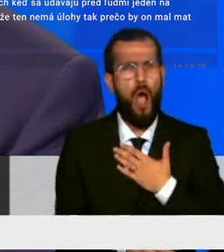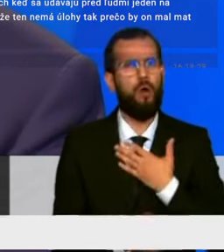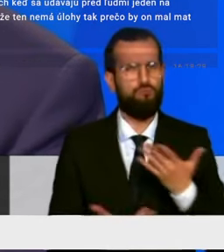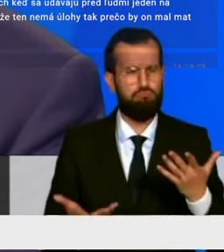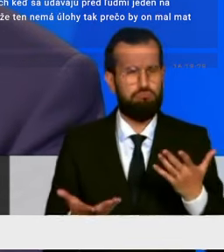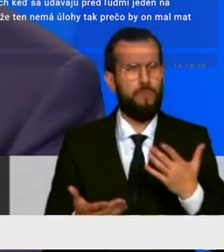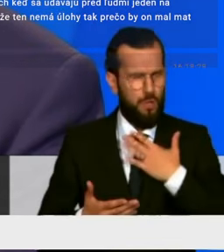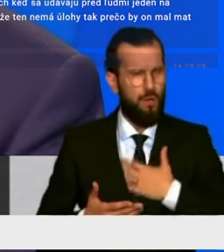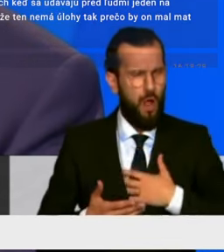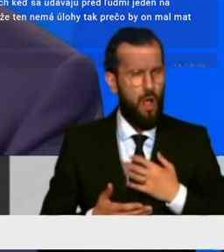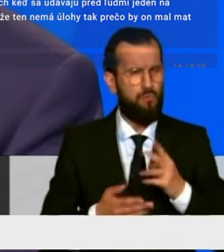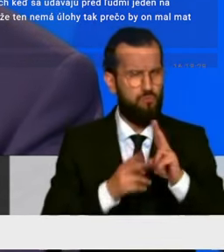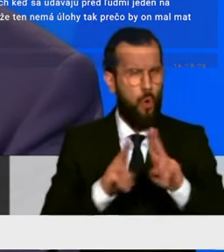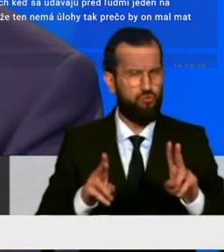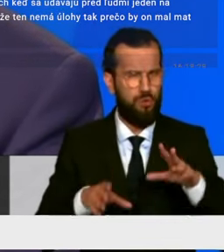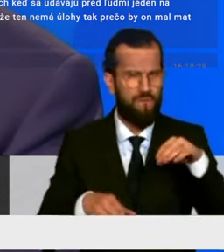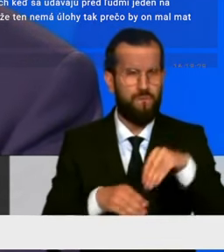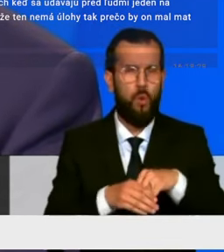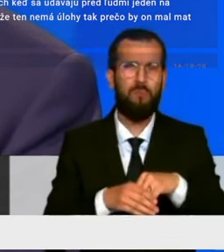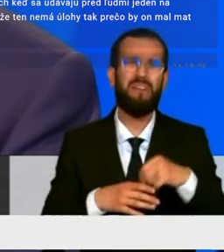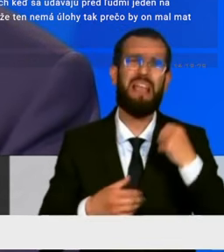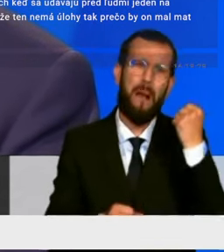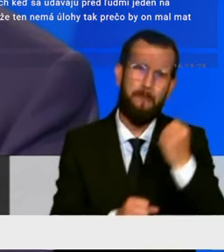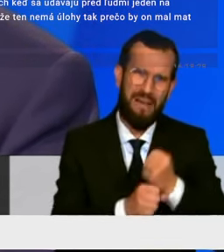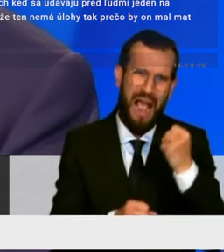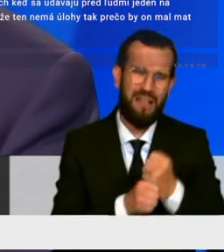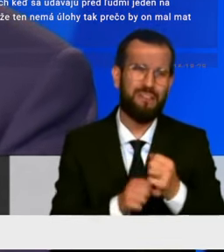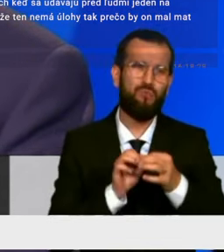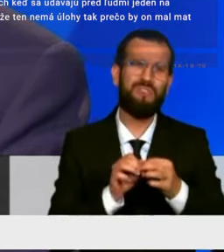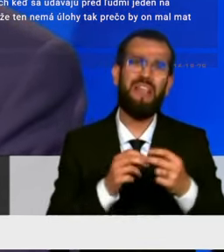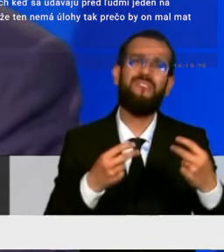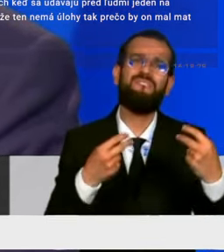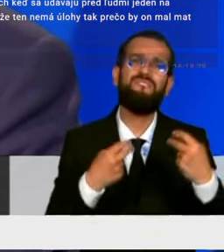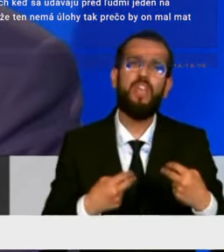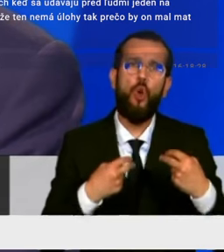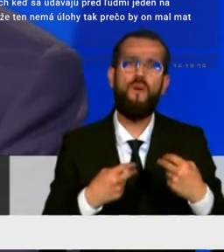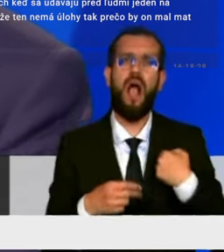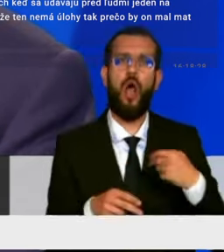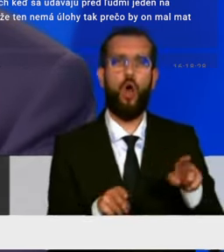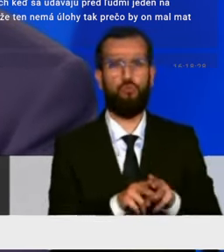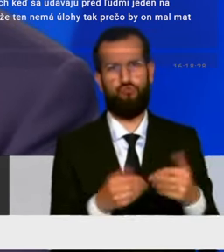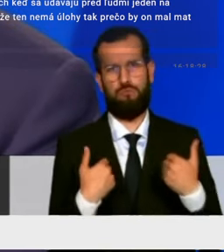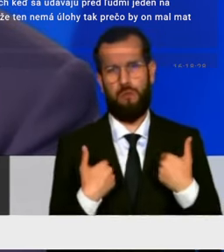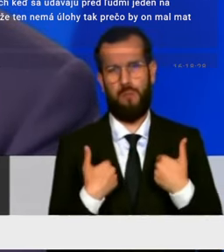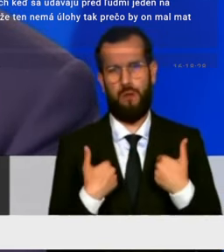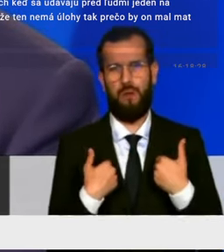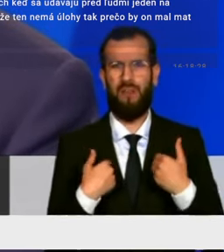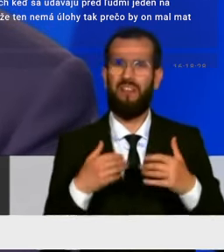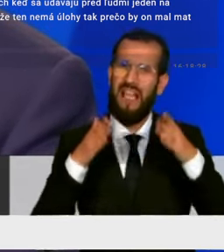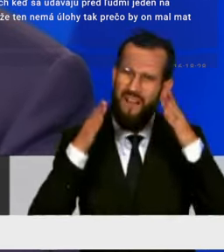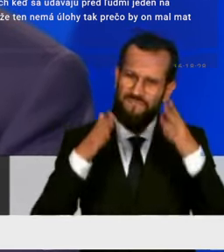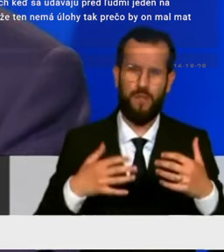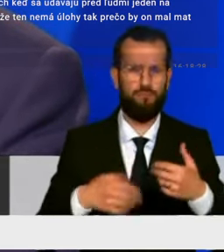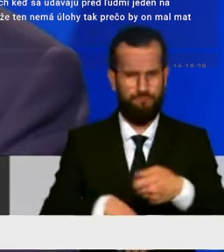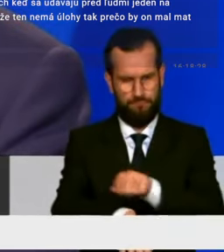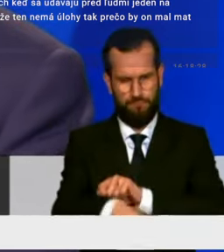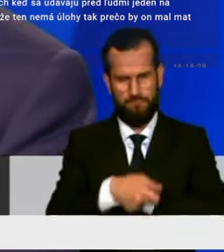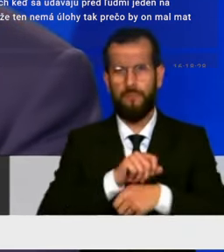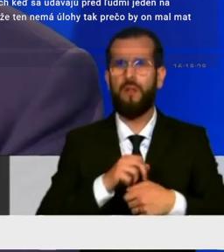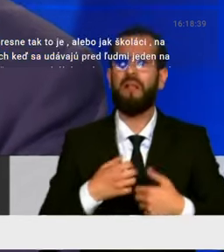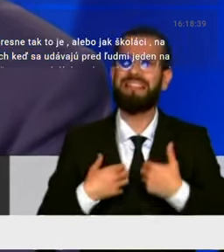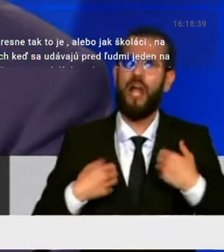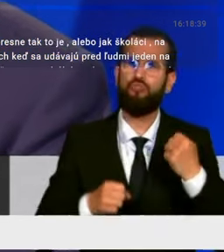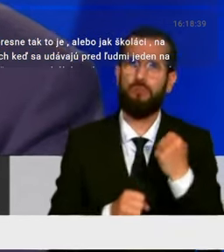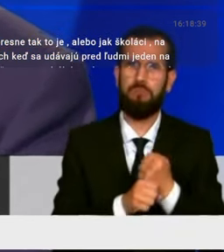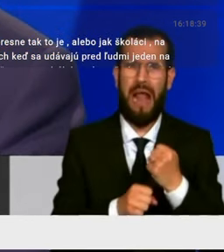čele akého štát orgánu pracoval tak ako ma vychovali rodičia najlepšie ako som vedel venoval som tomu najviac času najviac svojich schopností